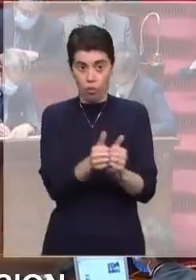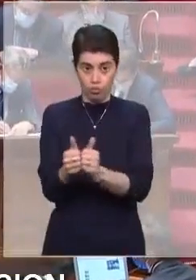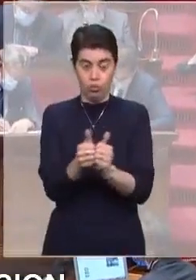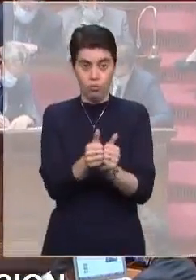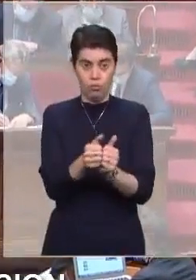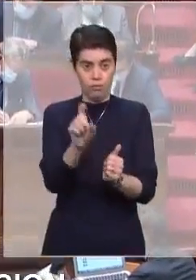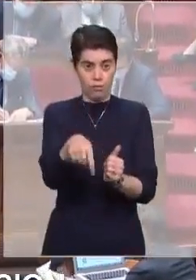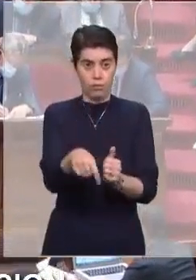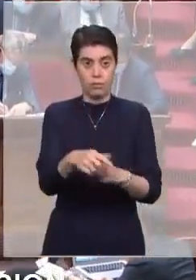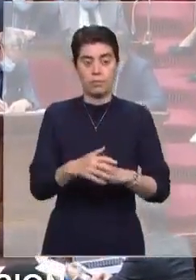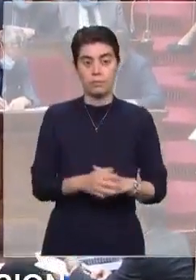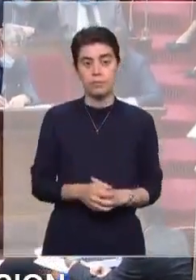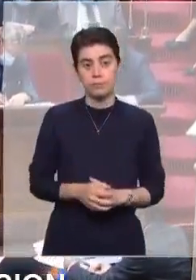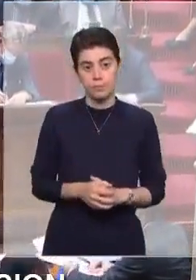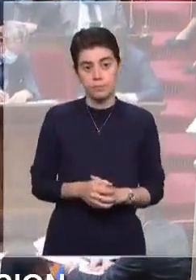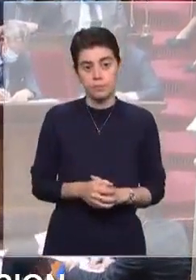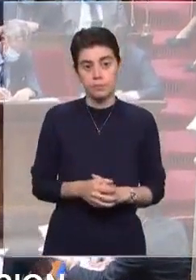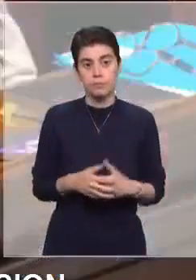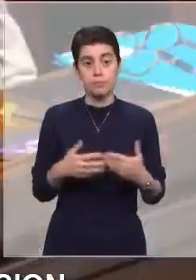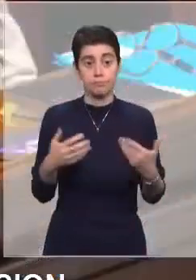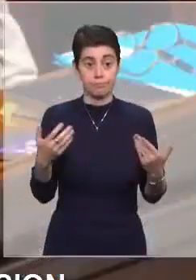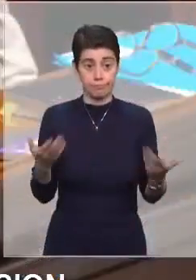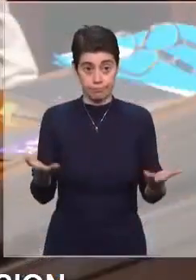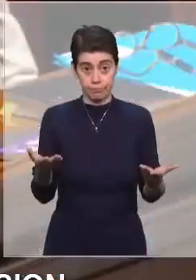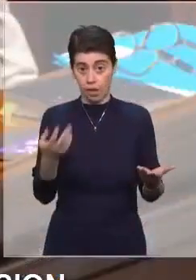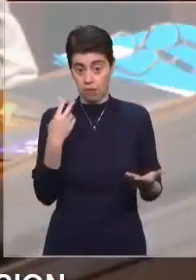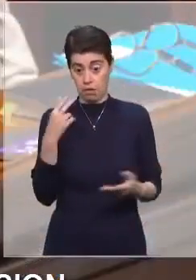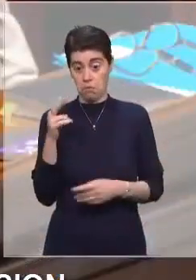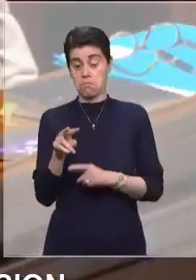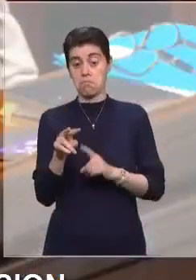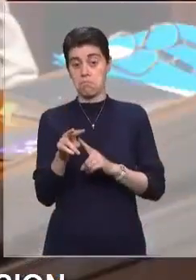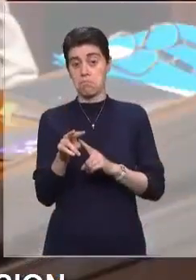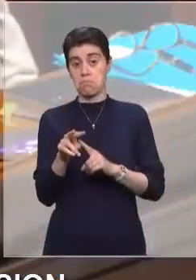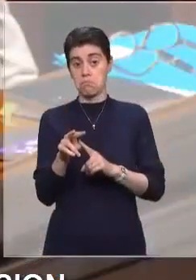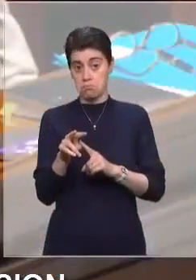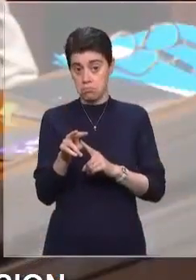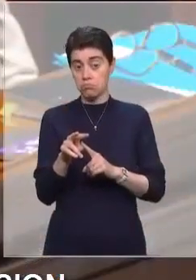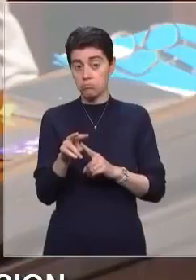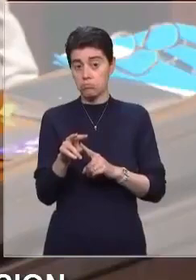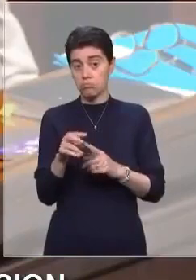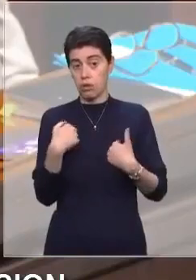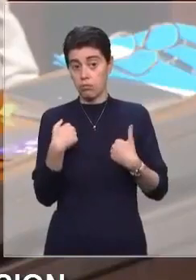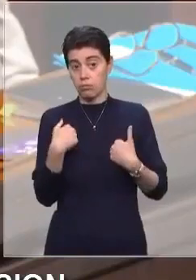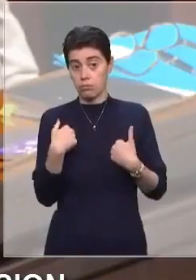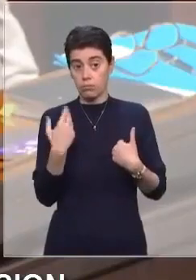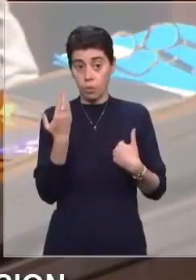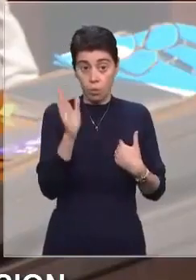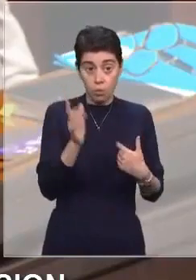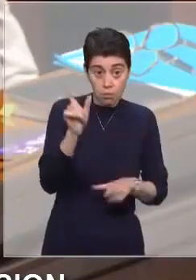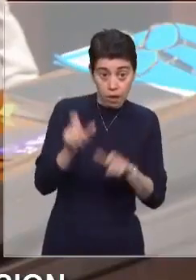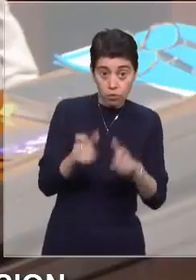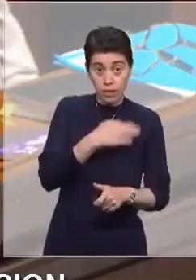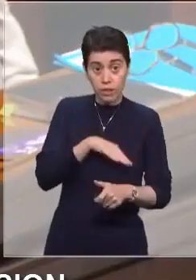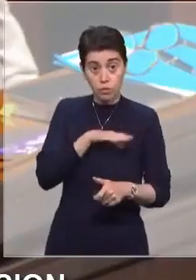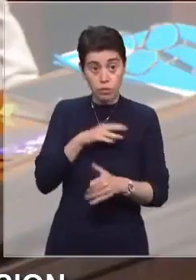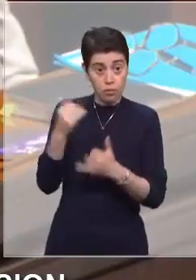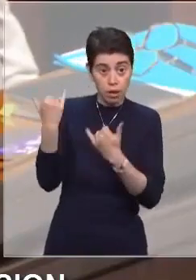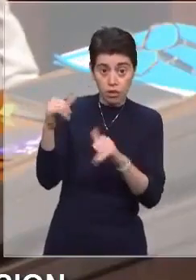des relations entre nos deux nations, elle est, je crois, partagée par beaucoup de responsables algériens à tout